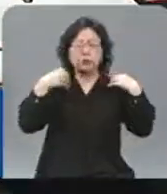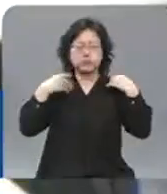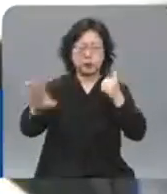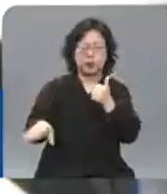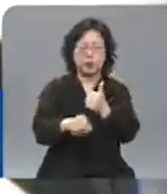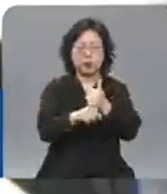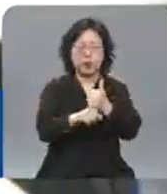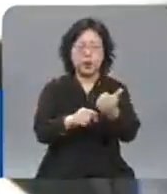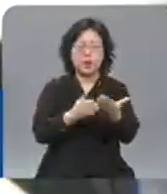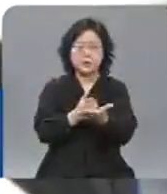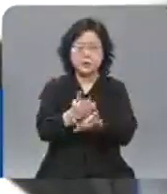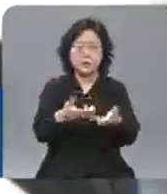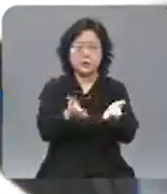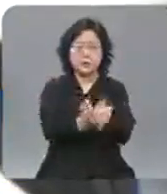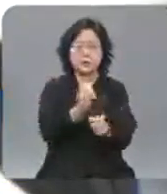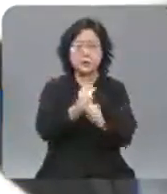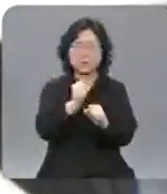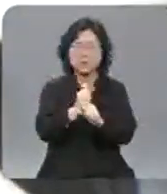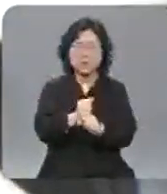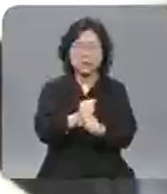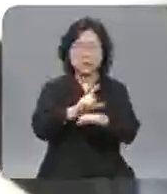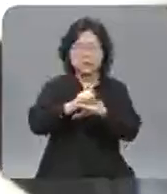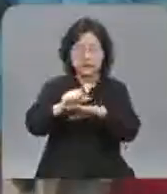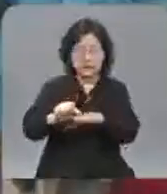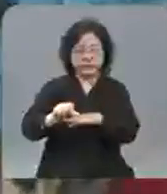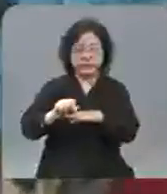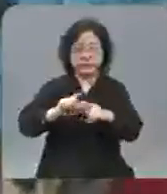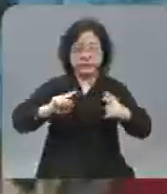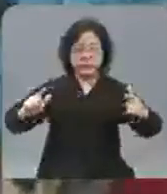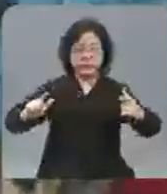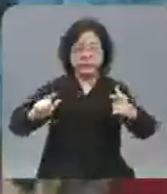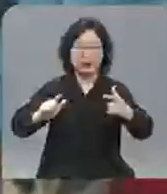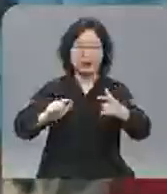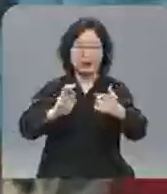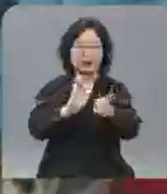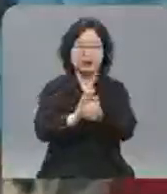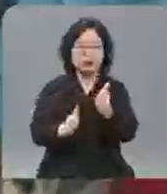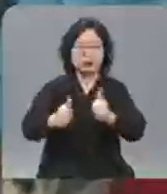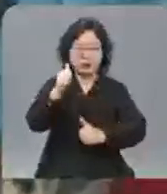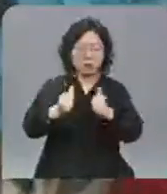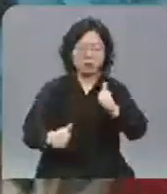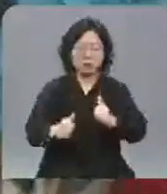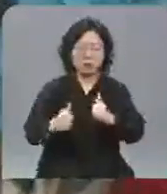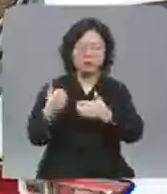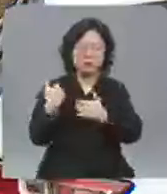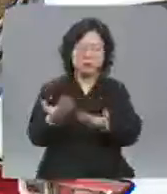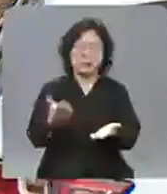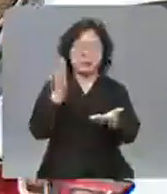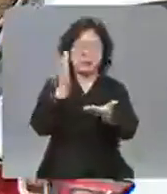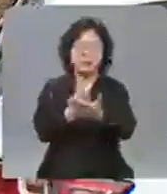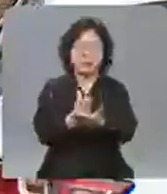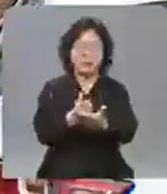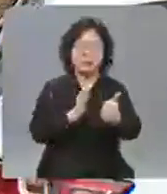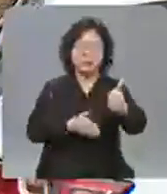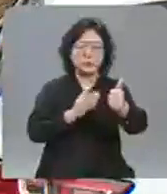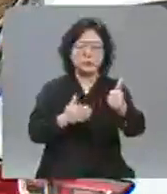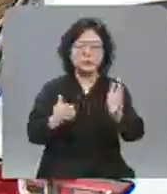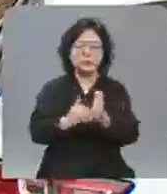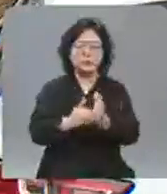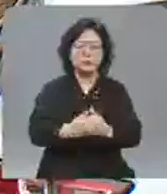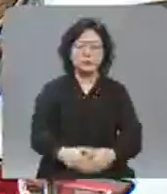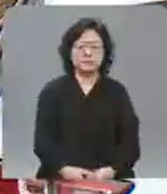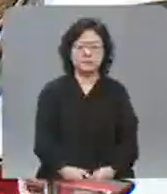총괄하는 전담부처를 신설하고 지자체들의 각자 도생식 출생 지원 경쟁을 더 이상 방임하지 말아야 한다고